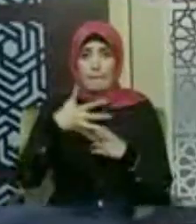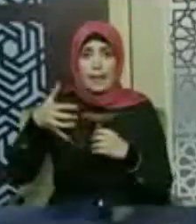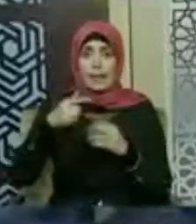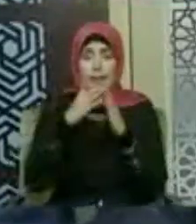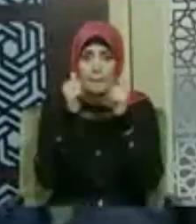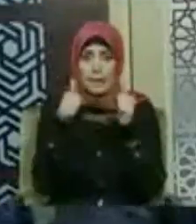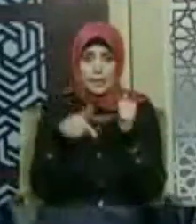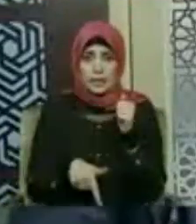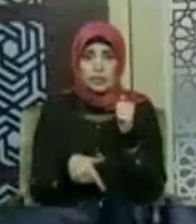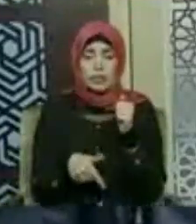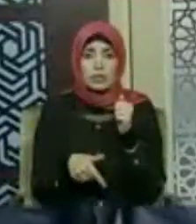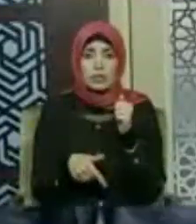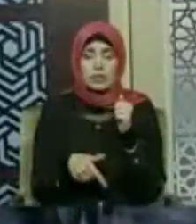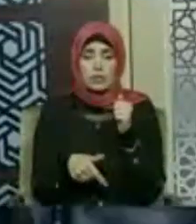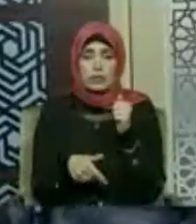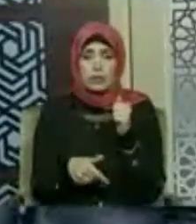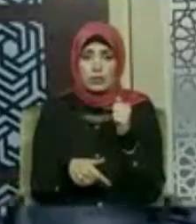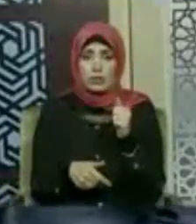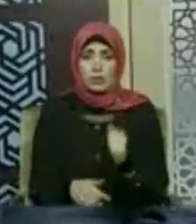بني مصر